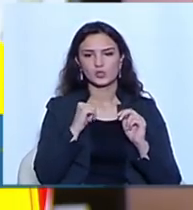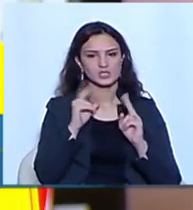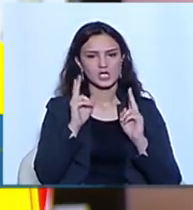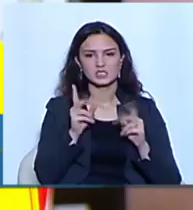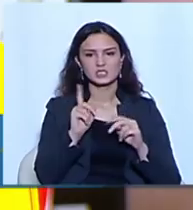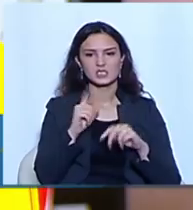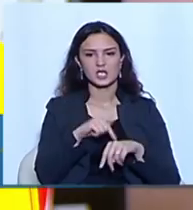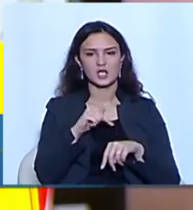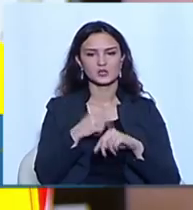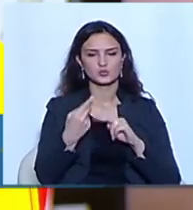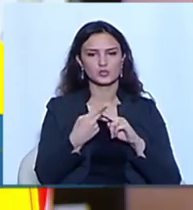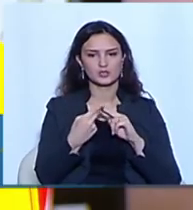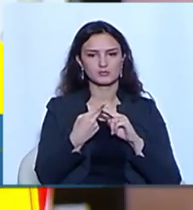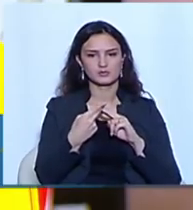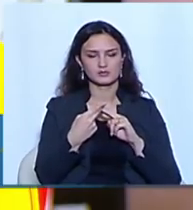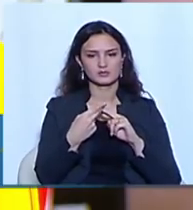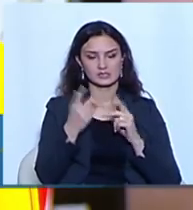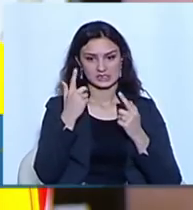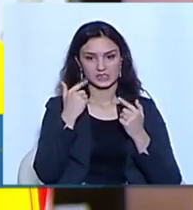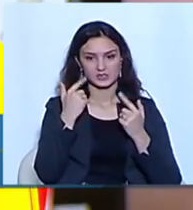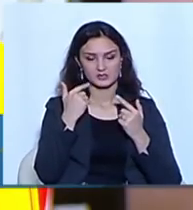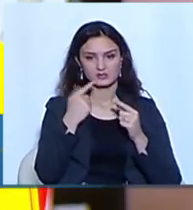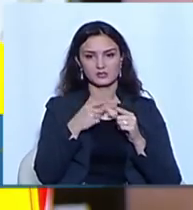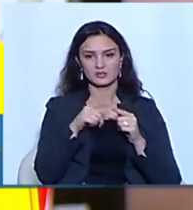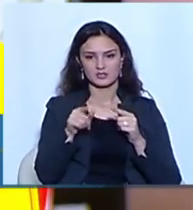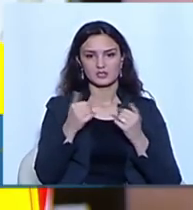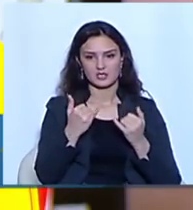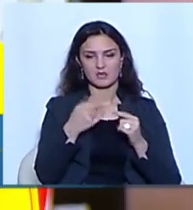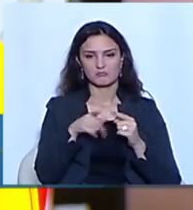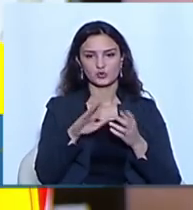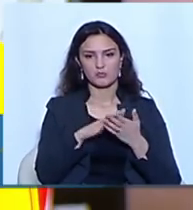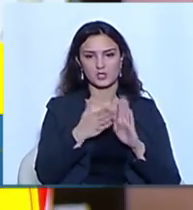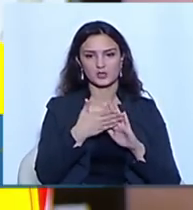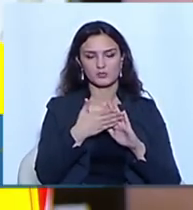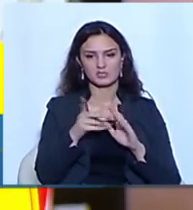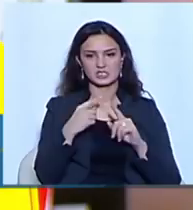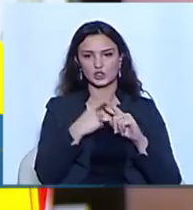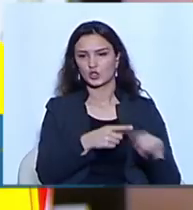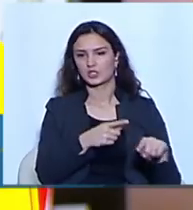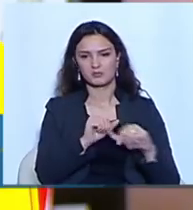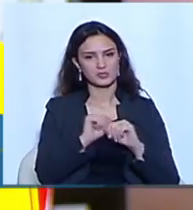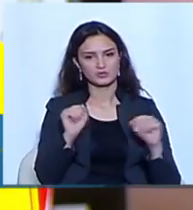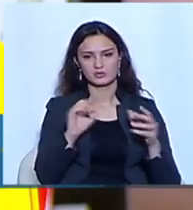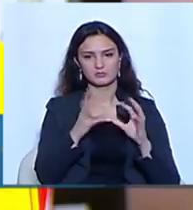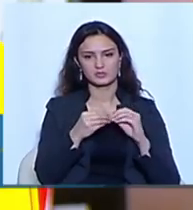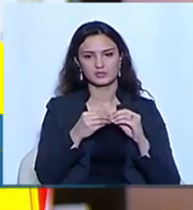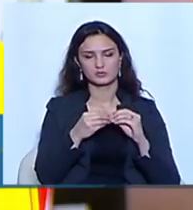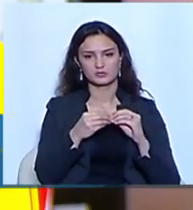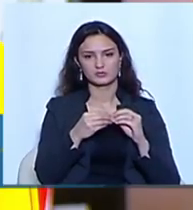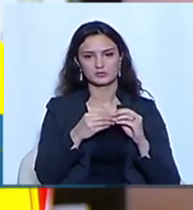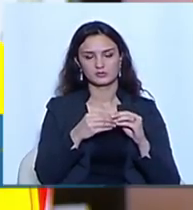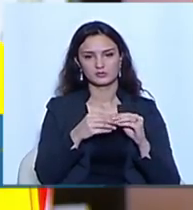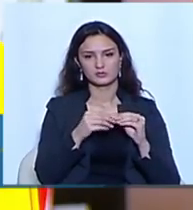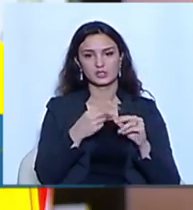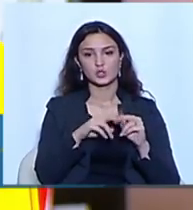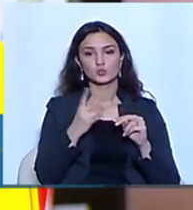არ იცის რა აწუხებს და ტირის, ეხა აი ამ მდგომარეობის იგნორირება არაფრით არ შეიძლება. აი